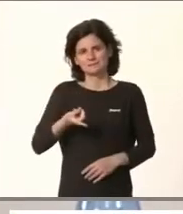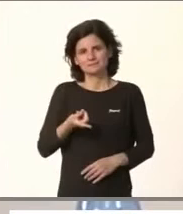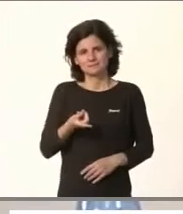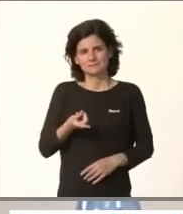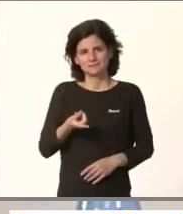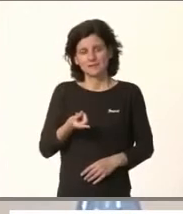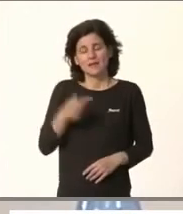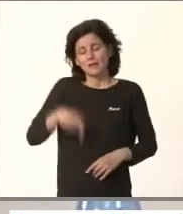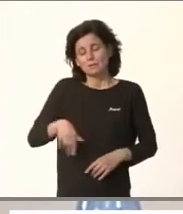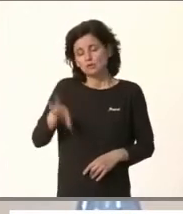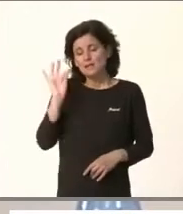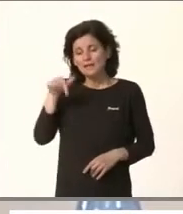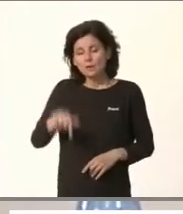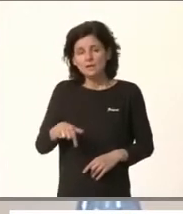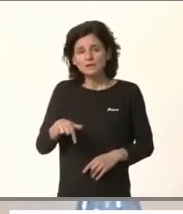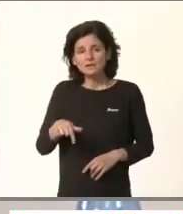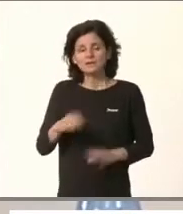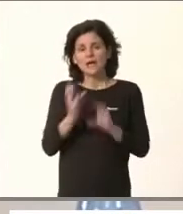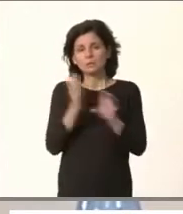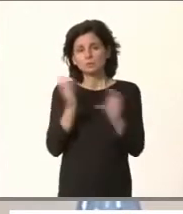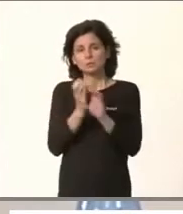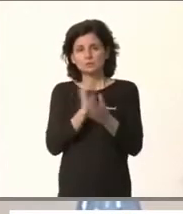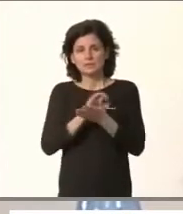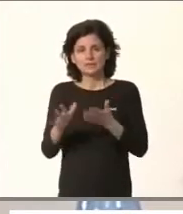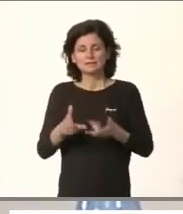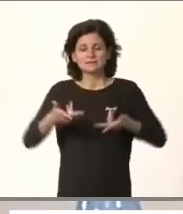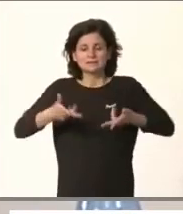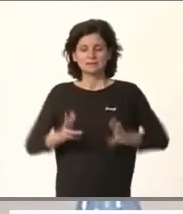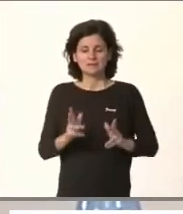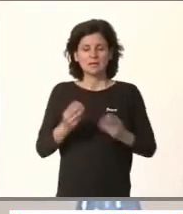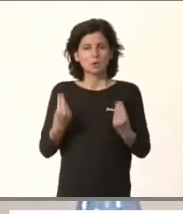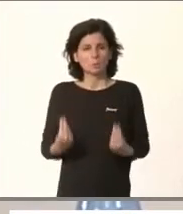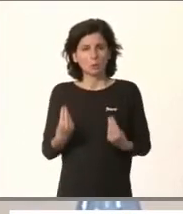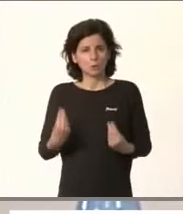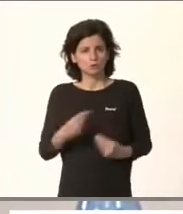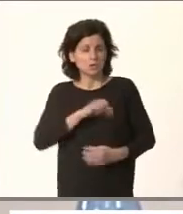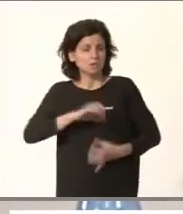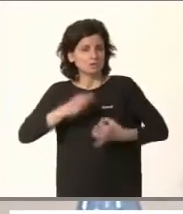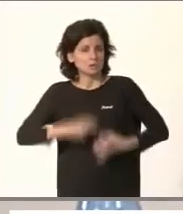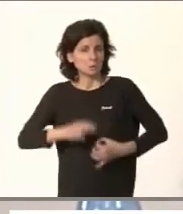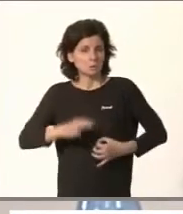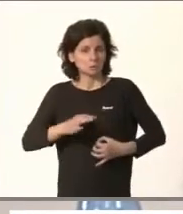Doncs així hem preferit que puguen anar en autobús sentaets, còmodes, en un